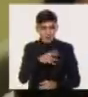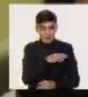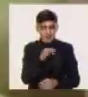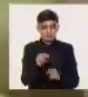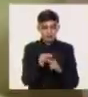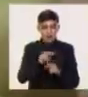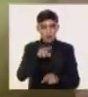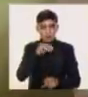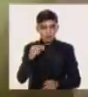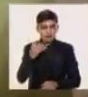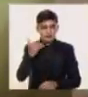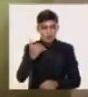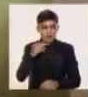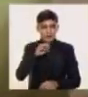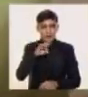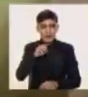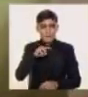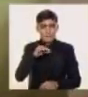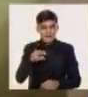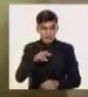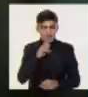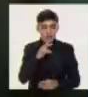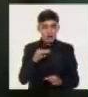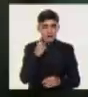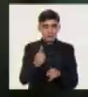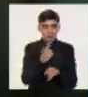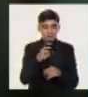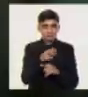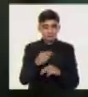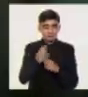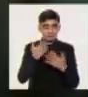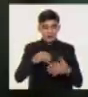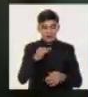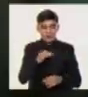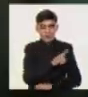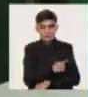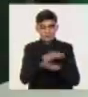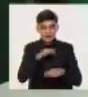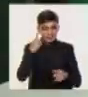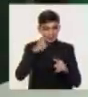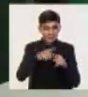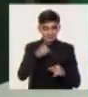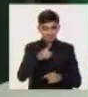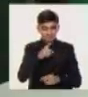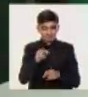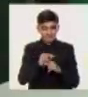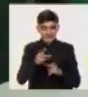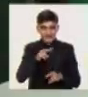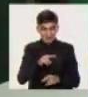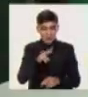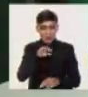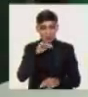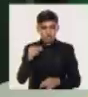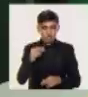помощи лучевой терапии. Правда, прошла женщина только 1 сеанс. В больнице сломался аппарат. Нам уже 2 месяц обещают, что